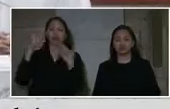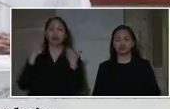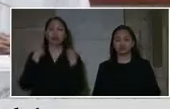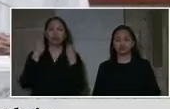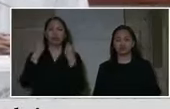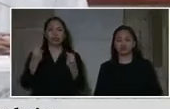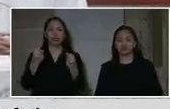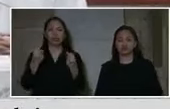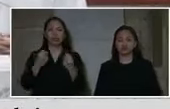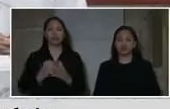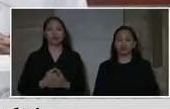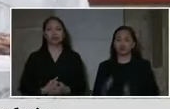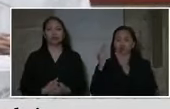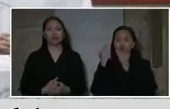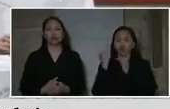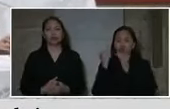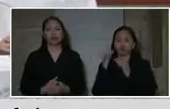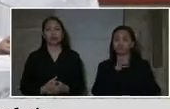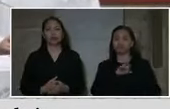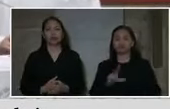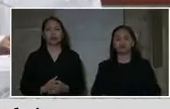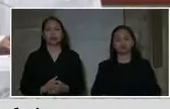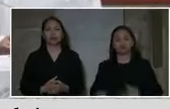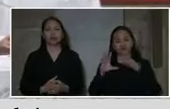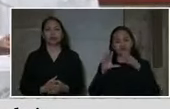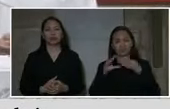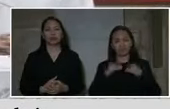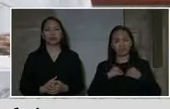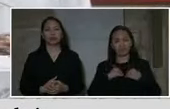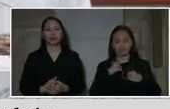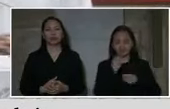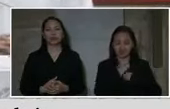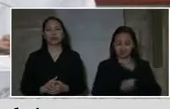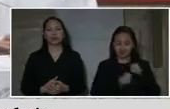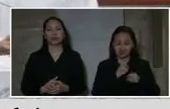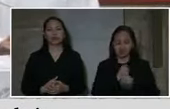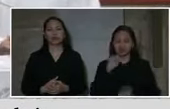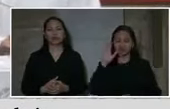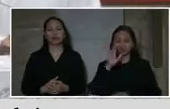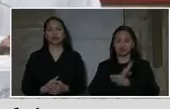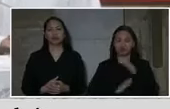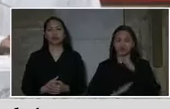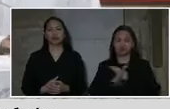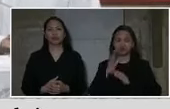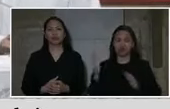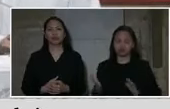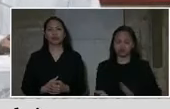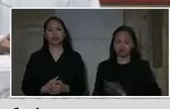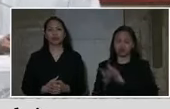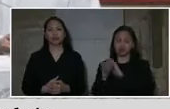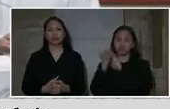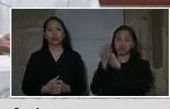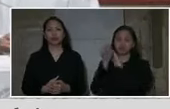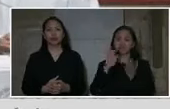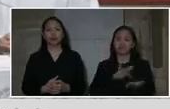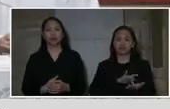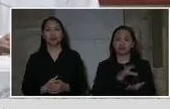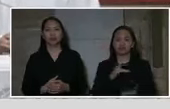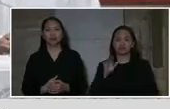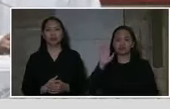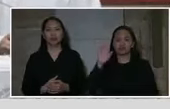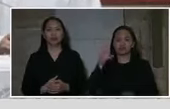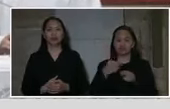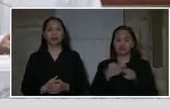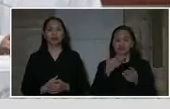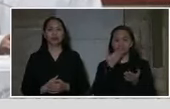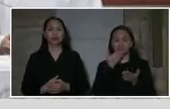makapangyarihan. Tanggapinawa ng Panginoon itong paghahain sa iyong mga kamay, sa kapurihan niya at karangalan,